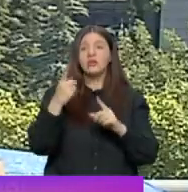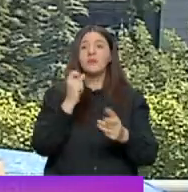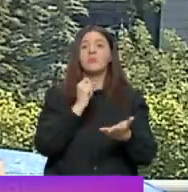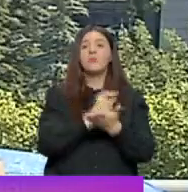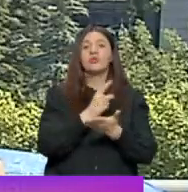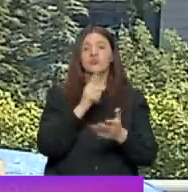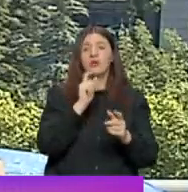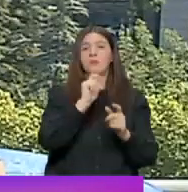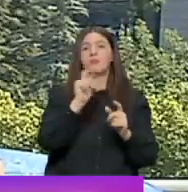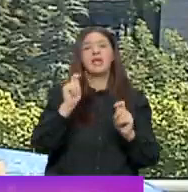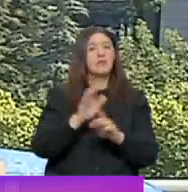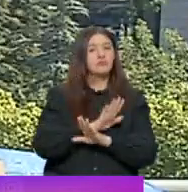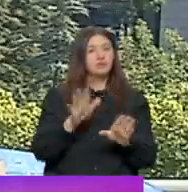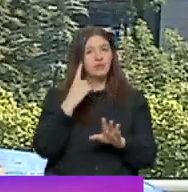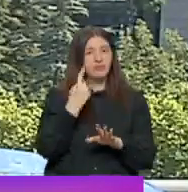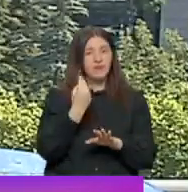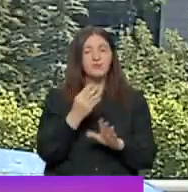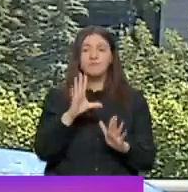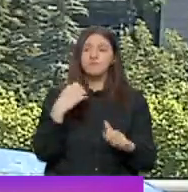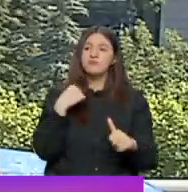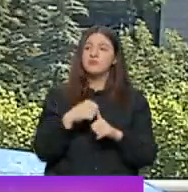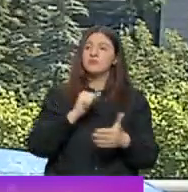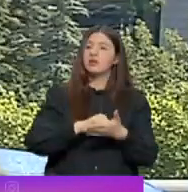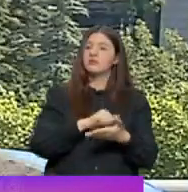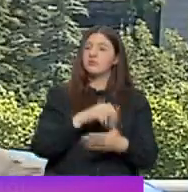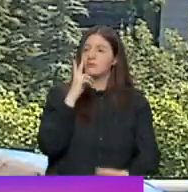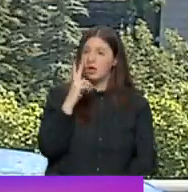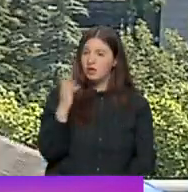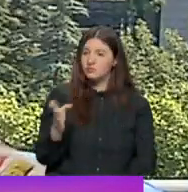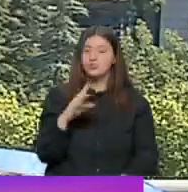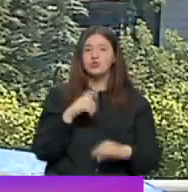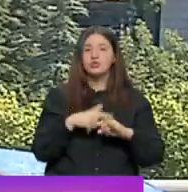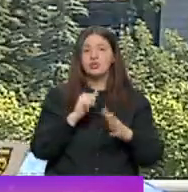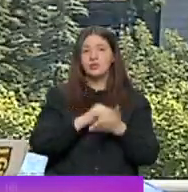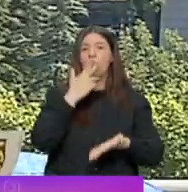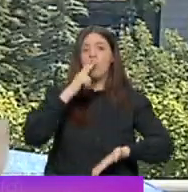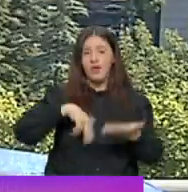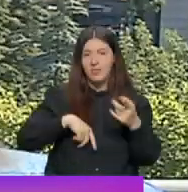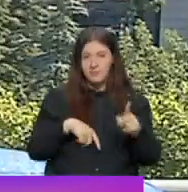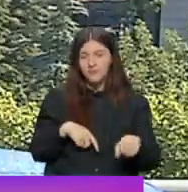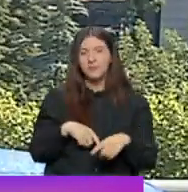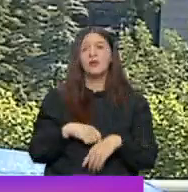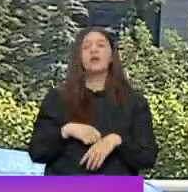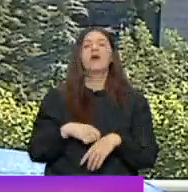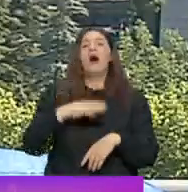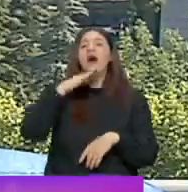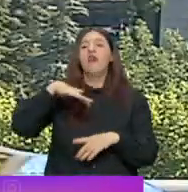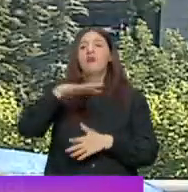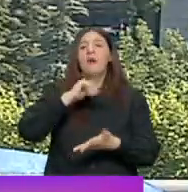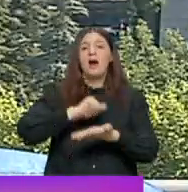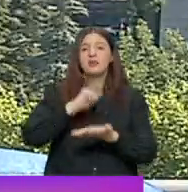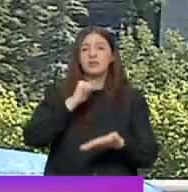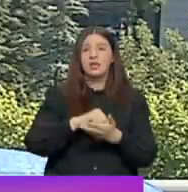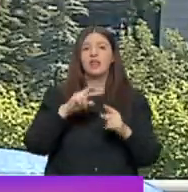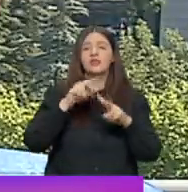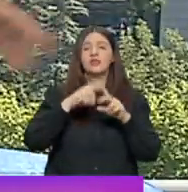bilgilendirme yapılmayacak. Şimdi yeniden gazetelere dönelim. Hürriyet gazetesini bir okuyalım. Avrupa basını